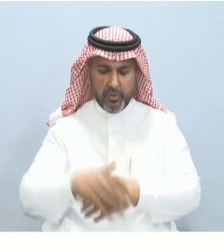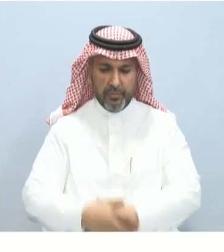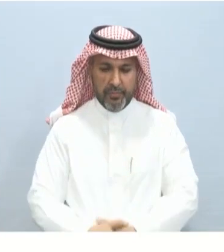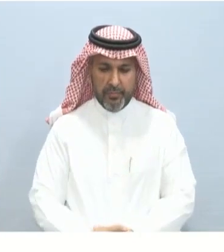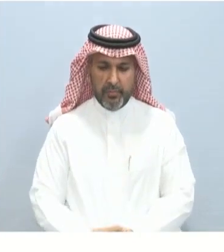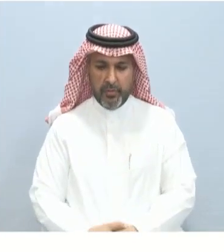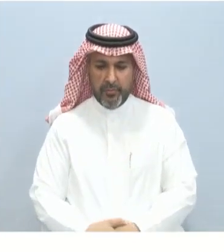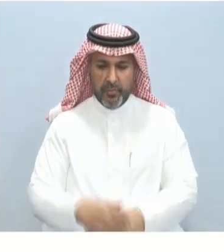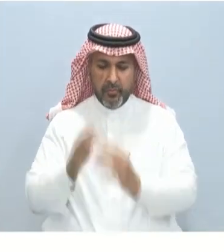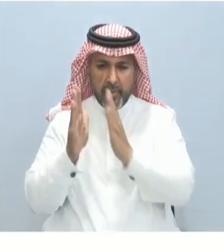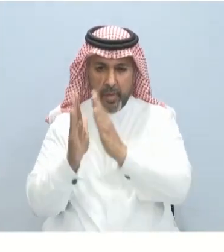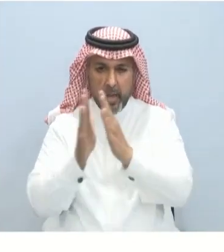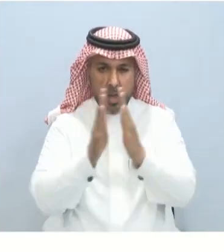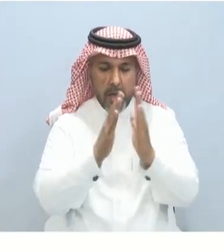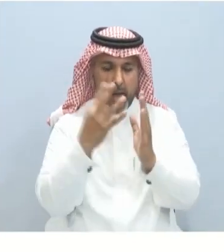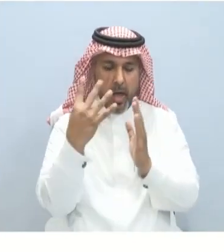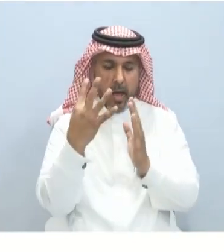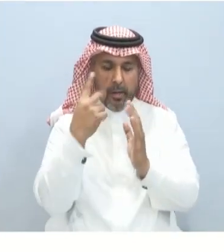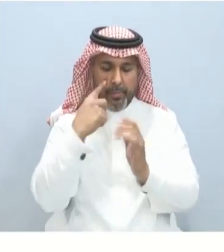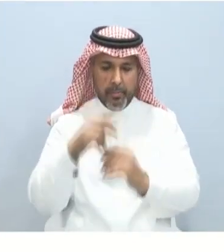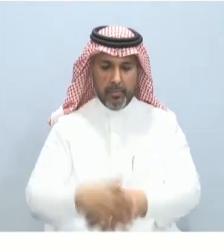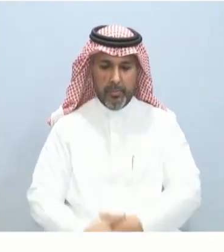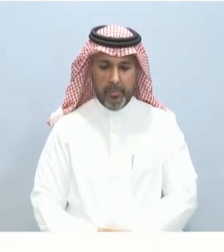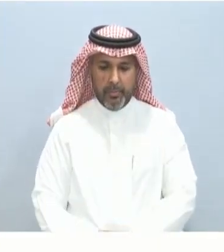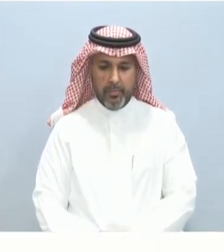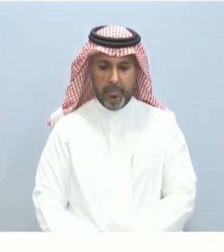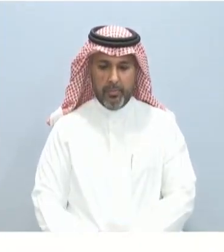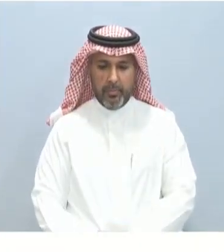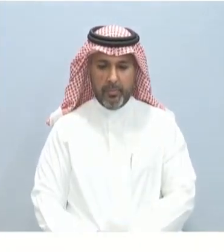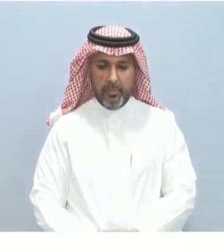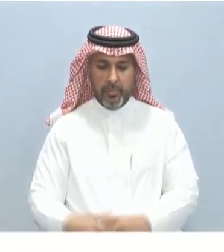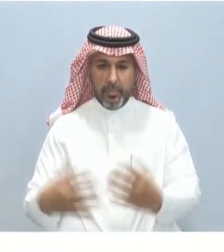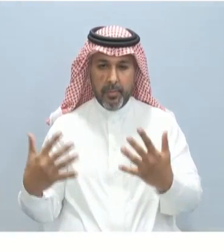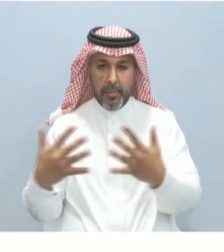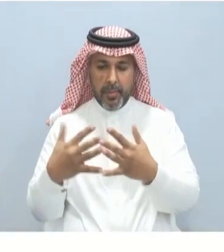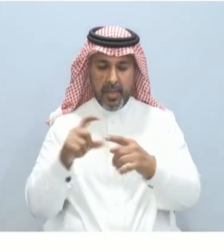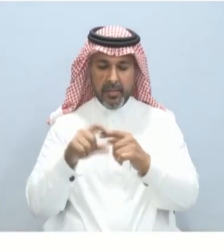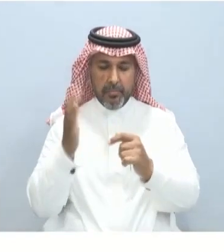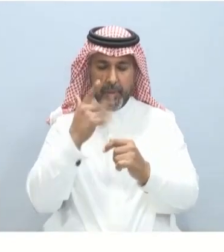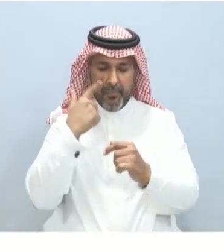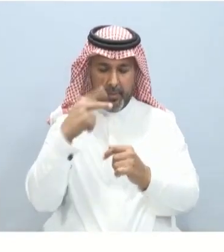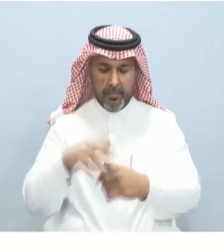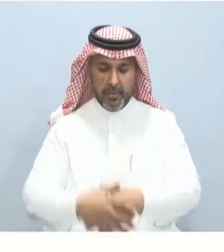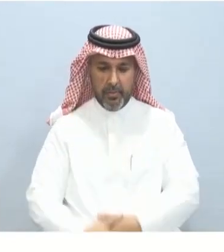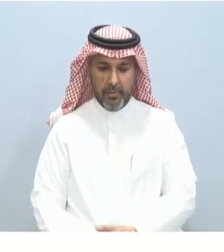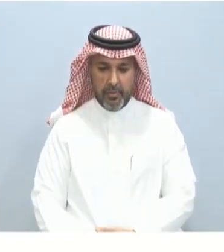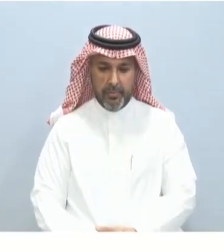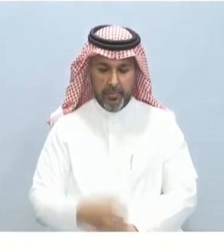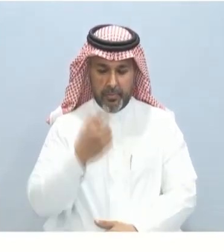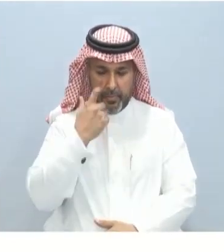اربعه حدود لنبحث لا يوجد بينها قاسم مشترك اذا سنقوم بتجميع الحدود